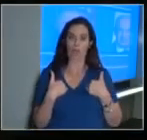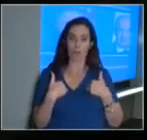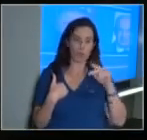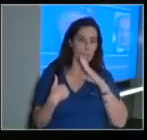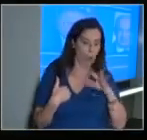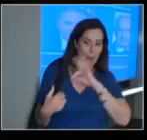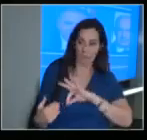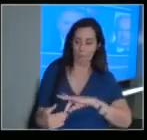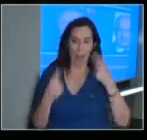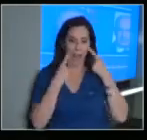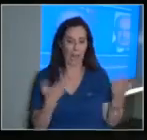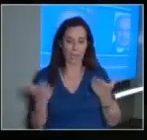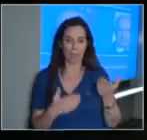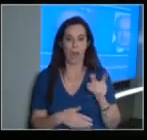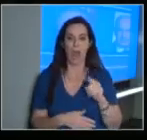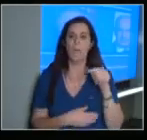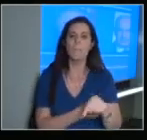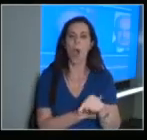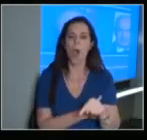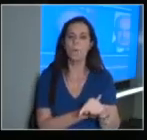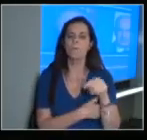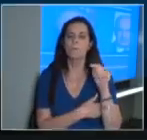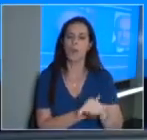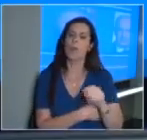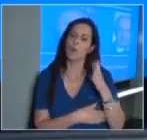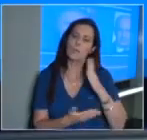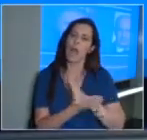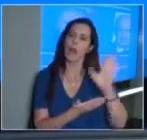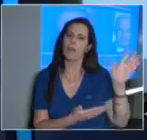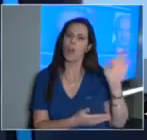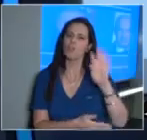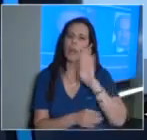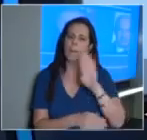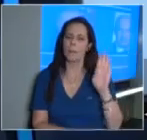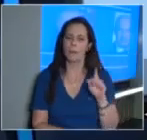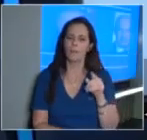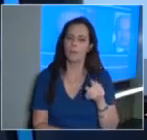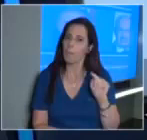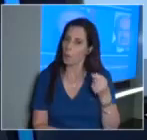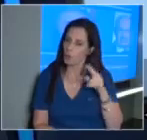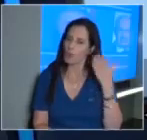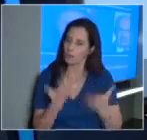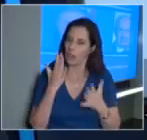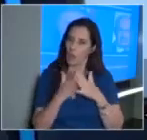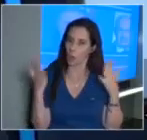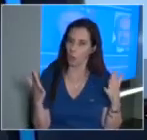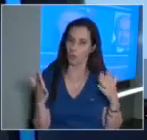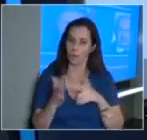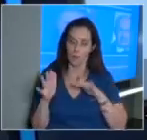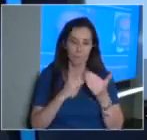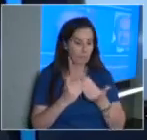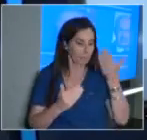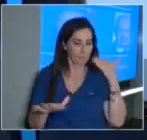כאן בעיה בין ליברמן לבין החרדים. אבל יש בכל זאת, זה בידיו של ראש הממשלה, ולכן הוא צריך לענות לדרישה. יש בכל זאת הבדל מהותי בין